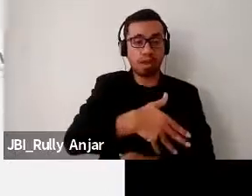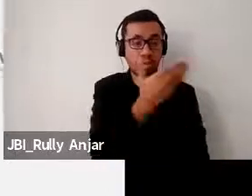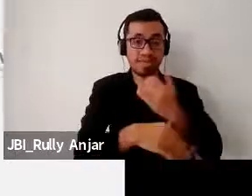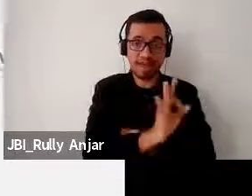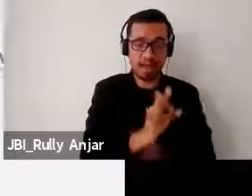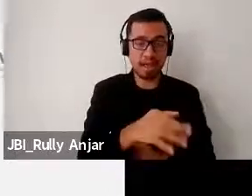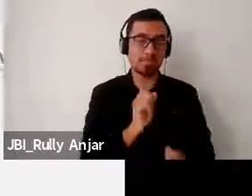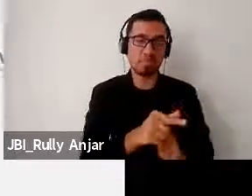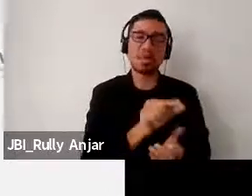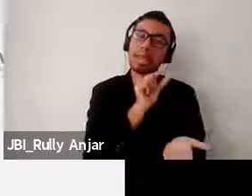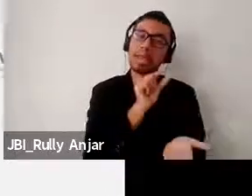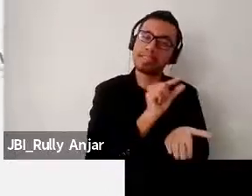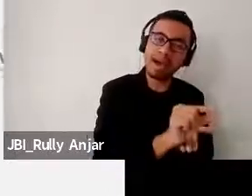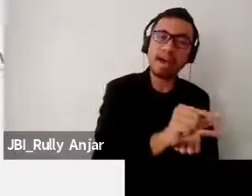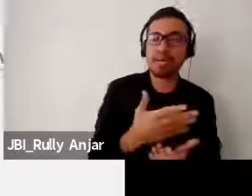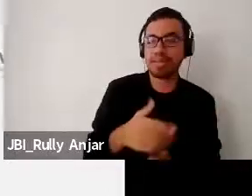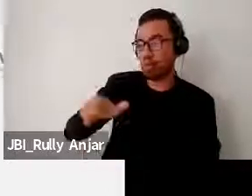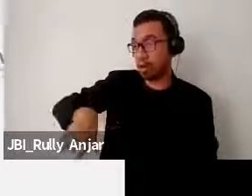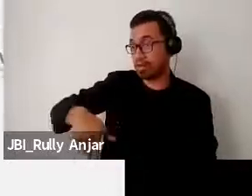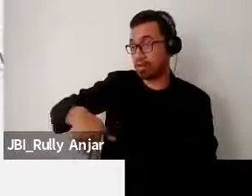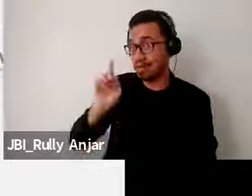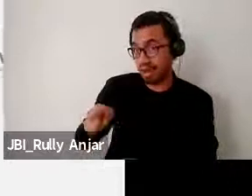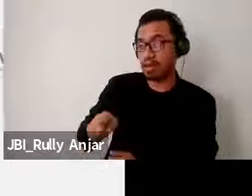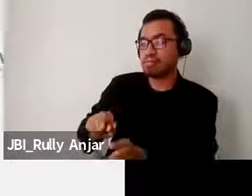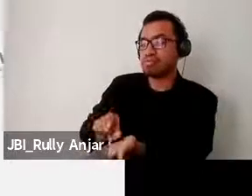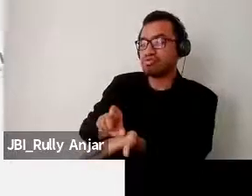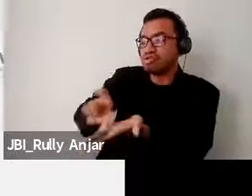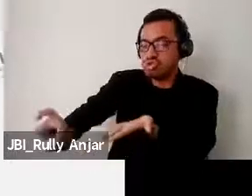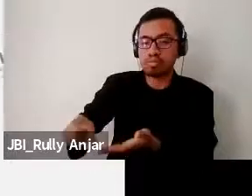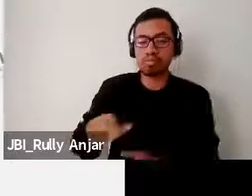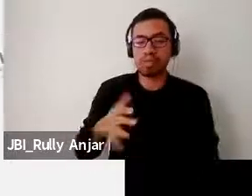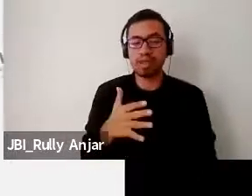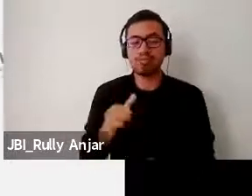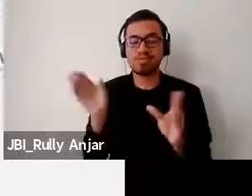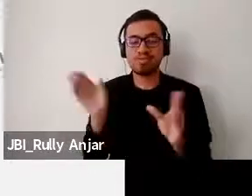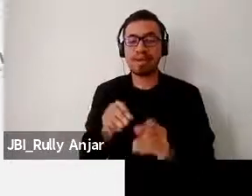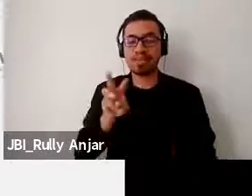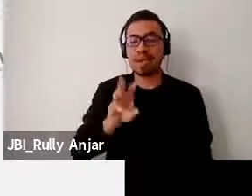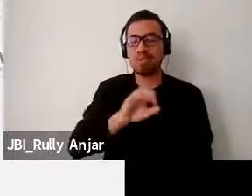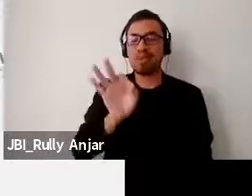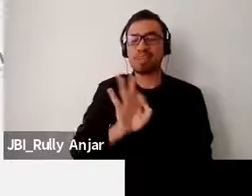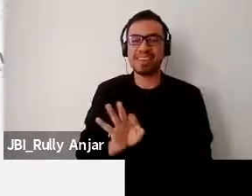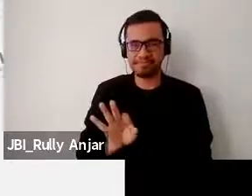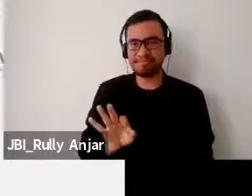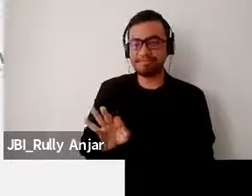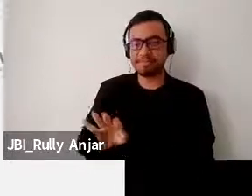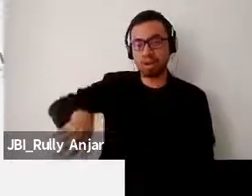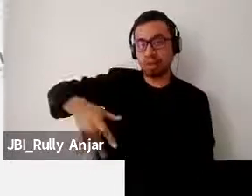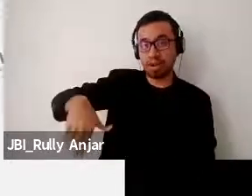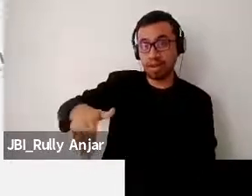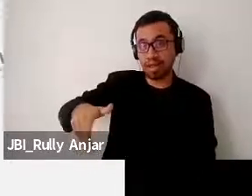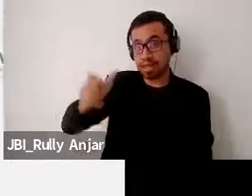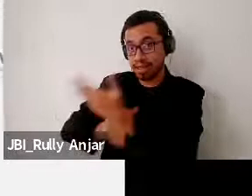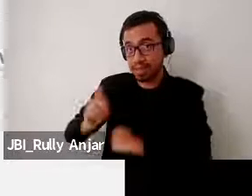di beberapa negara itu diperkirakan sekitar 30% lebih tinggi daripada biaya yang harus dikeluarkan oleh